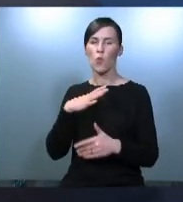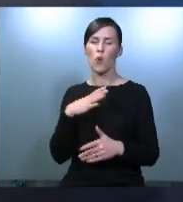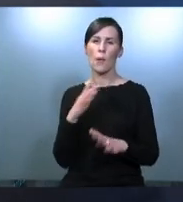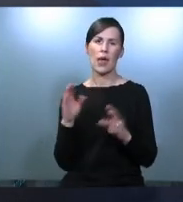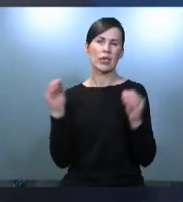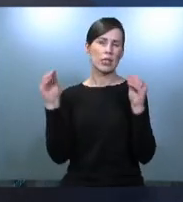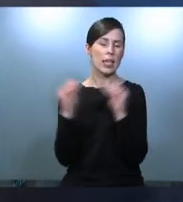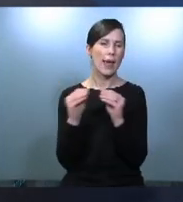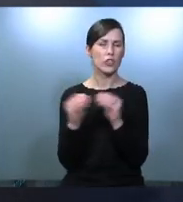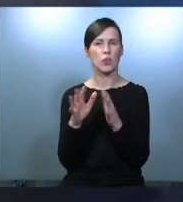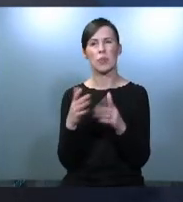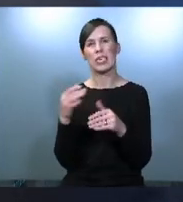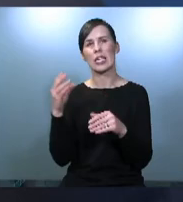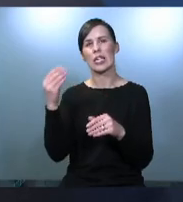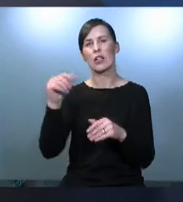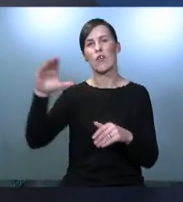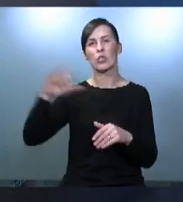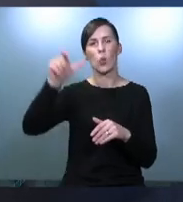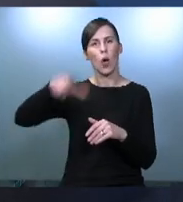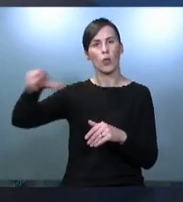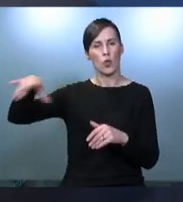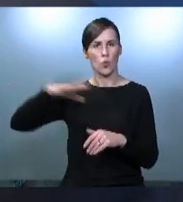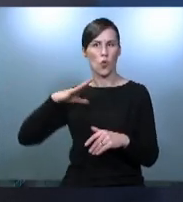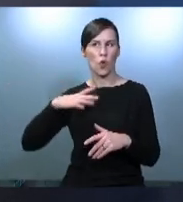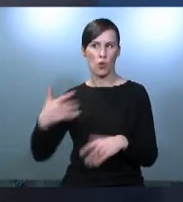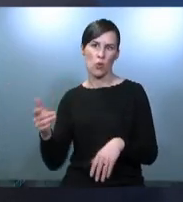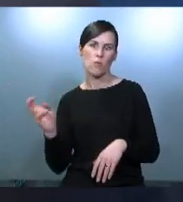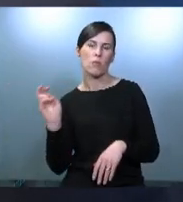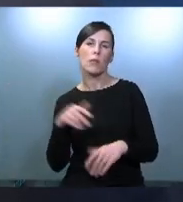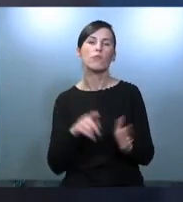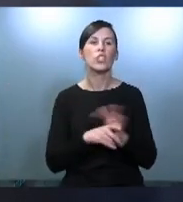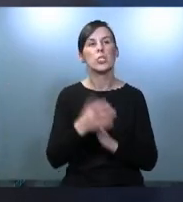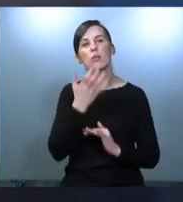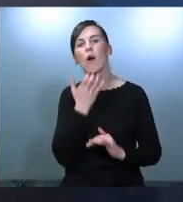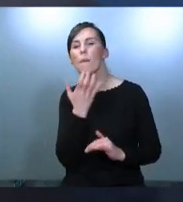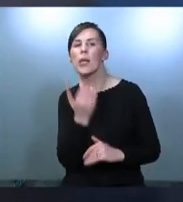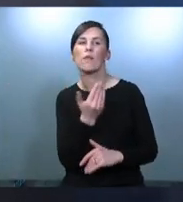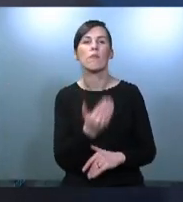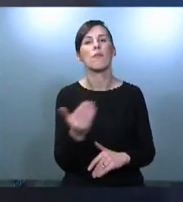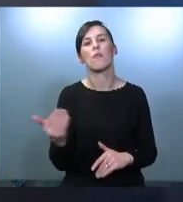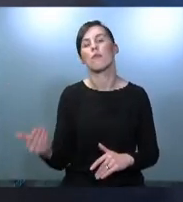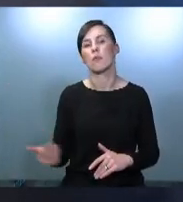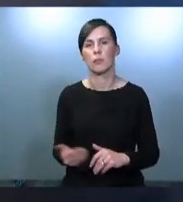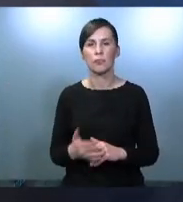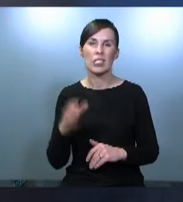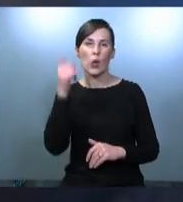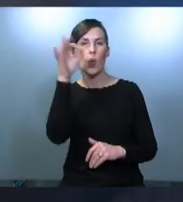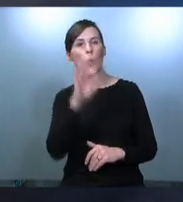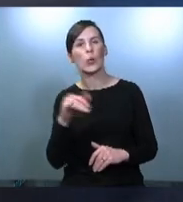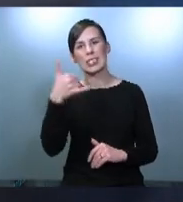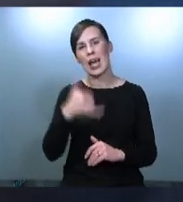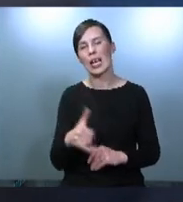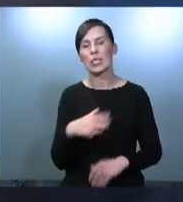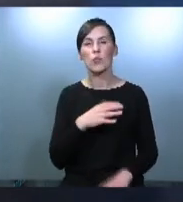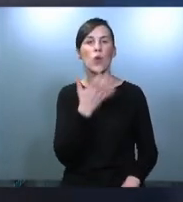potencialių investuotojų, kurie iš tikrųjų jie domisi ir savivaldybės požiūriu ir sąlygomis, kurie